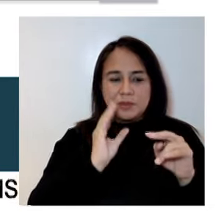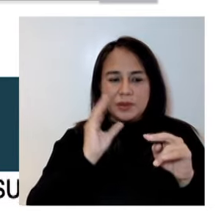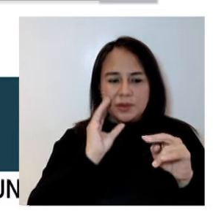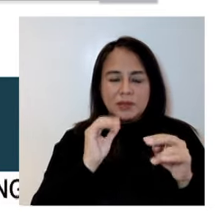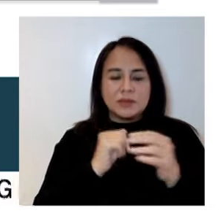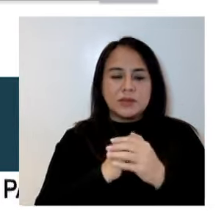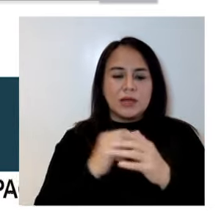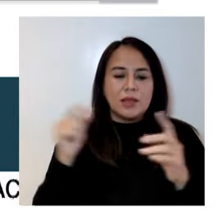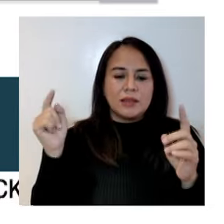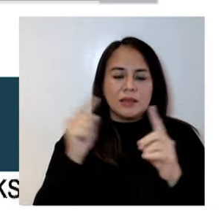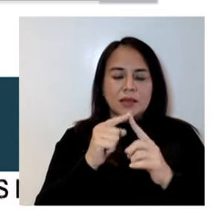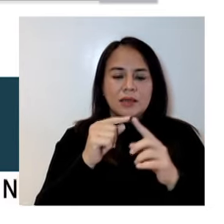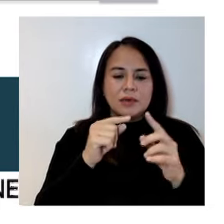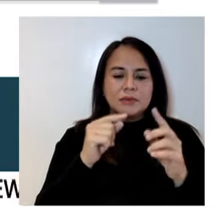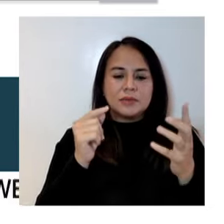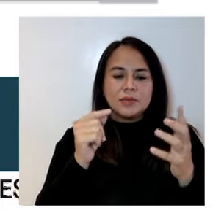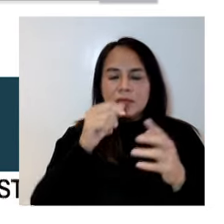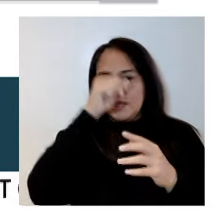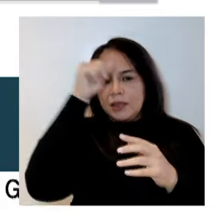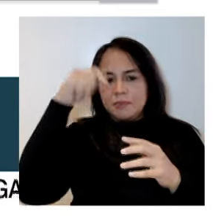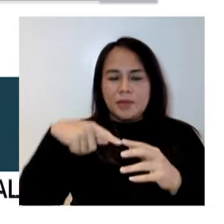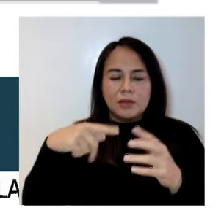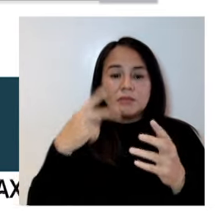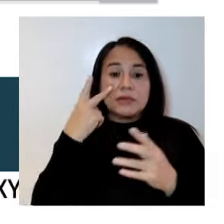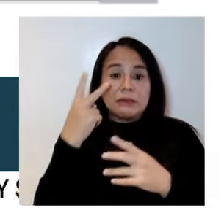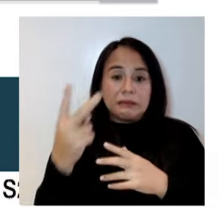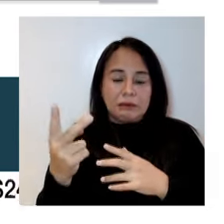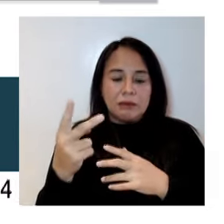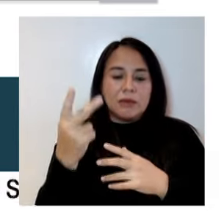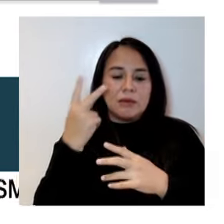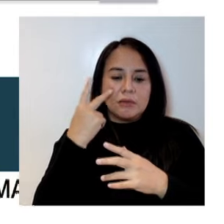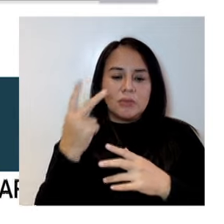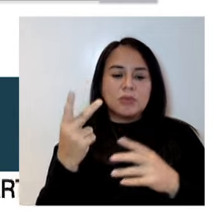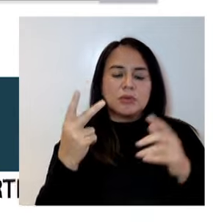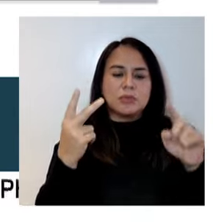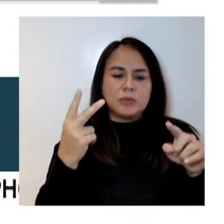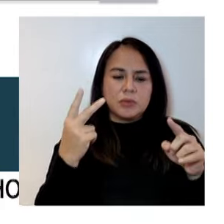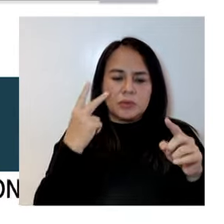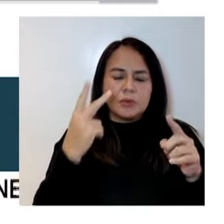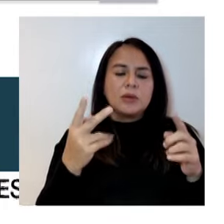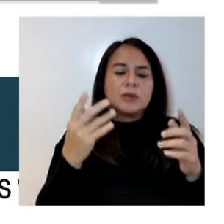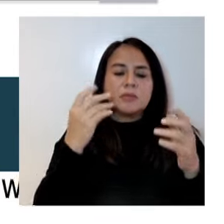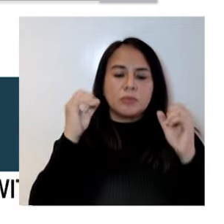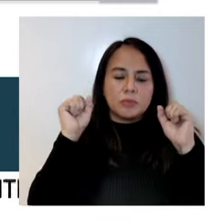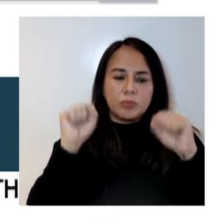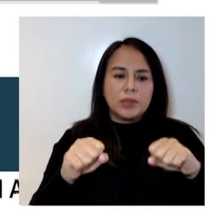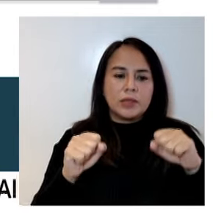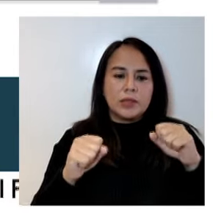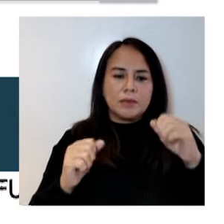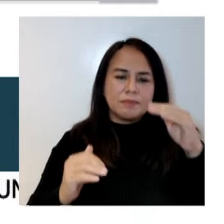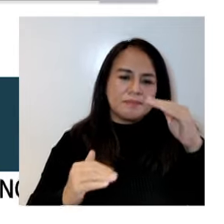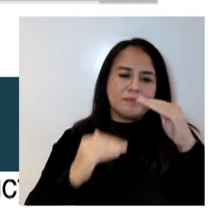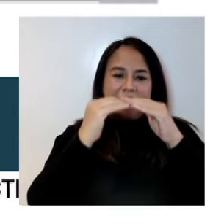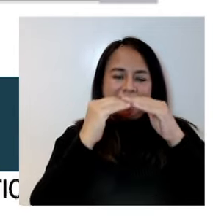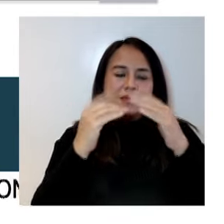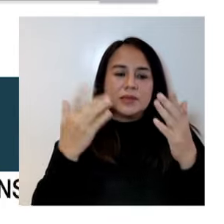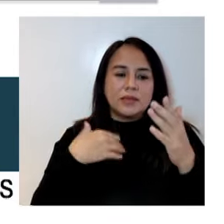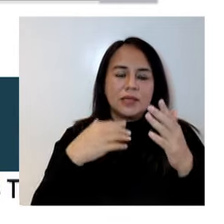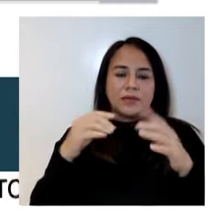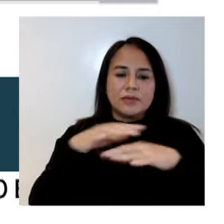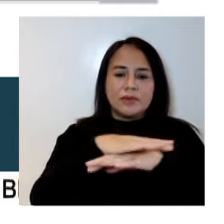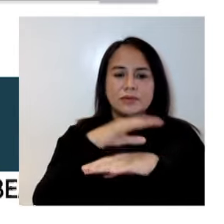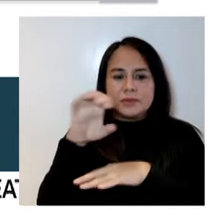until April yung nakikita po natin na kung saan ito yung possible po na peak ng epekto ng El